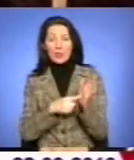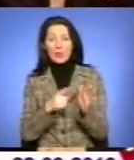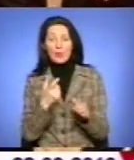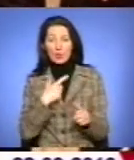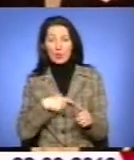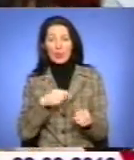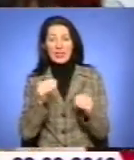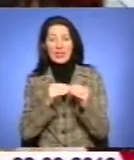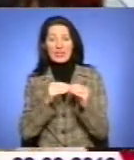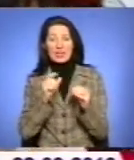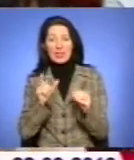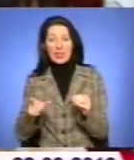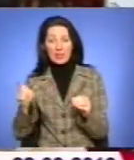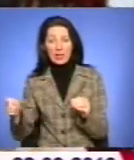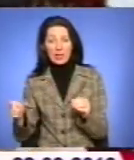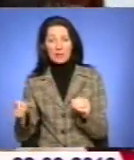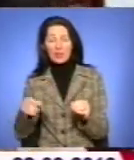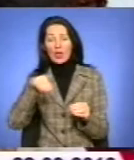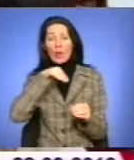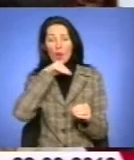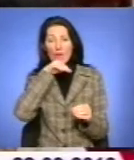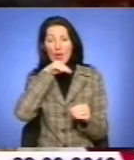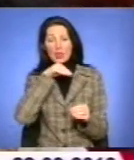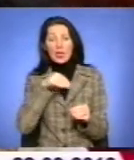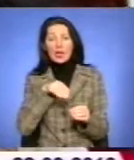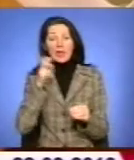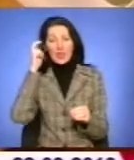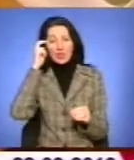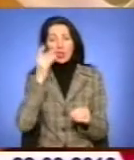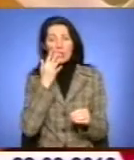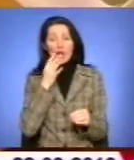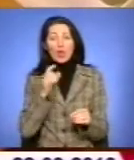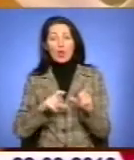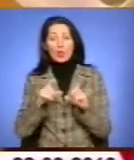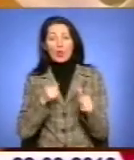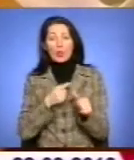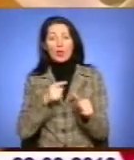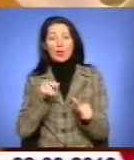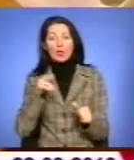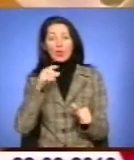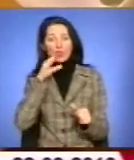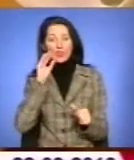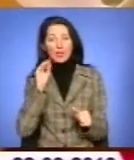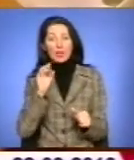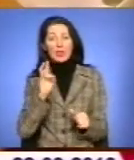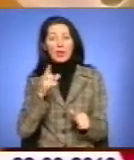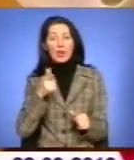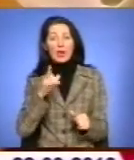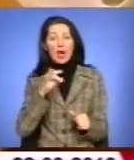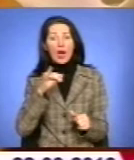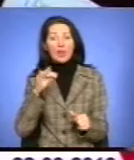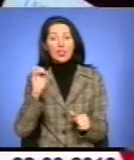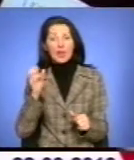доктор економічних наук, професор Київського національного університету імені Тараса Шевченка Надія Гражевська каже, що велика заслуга у